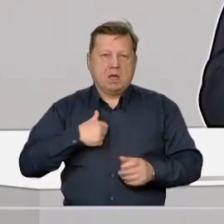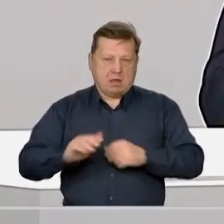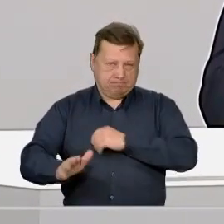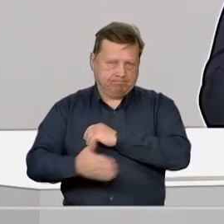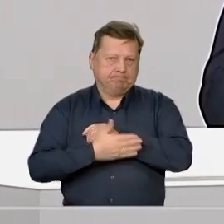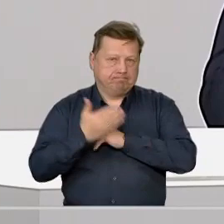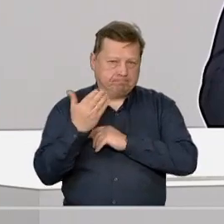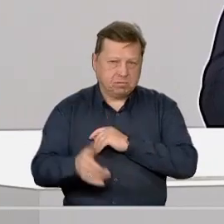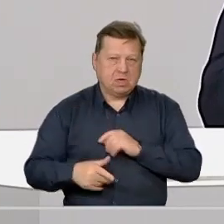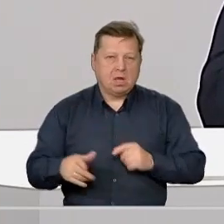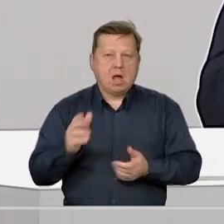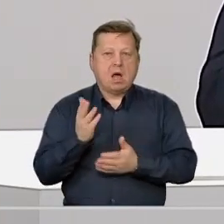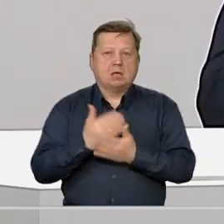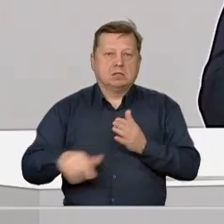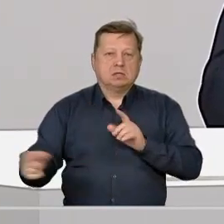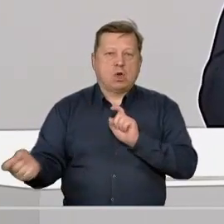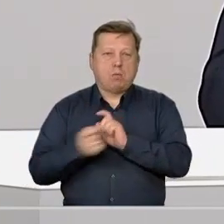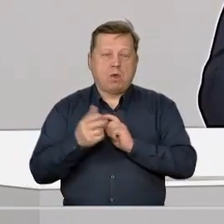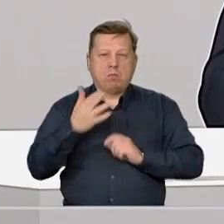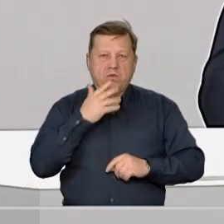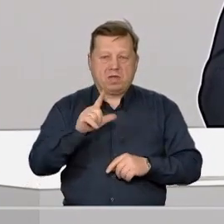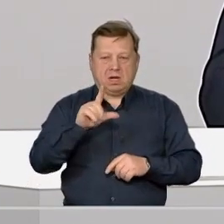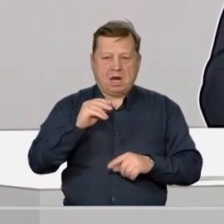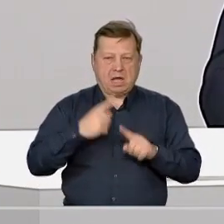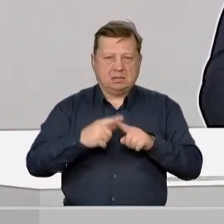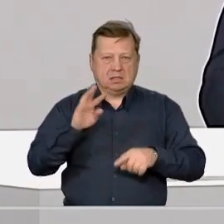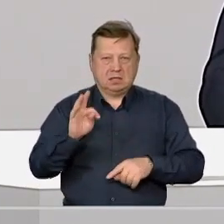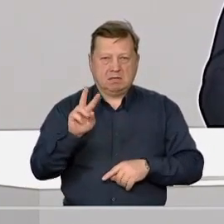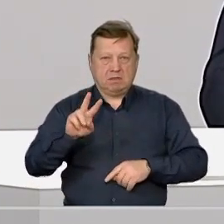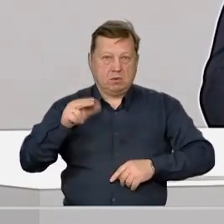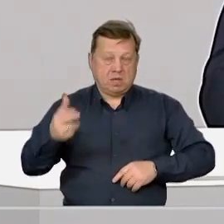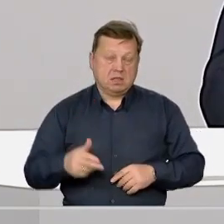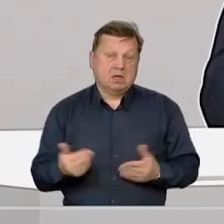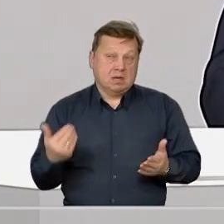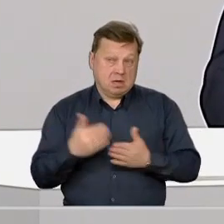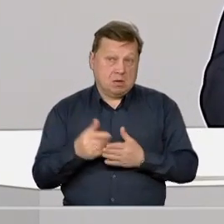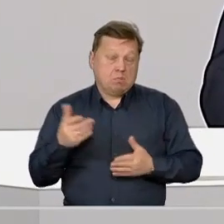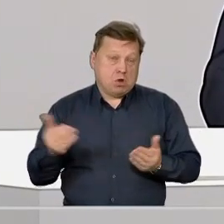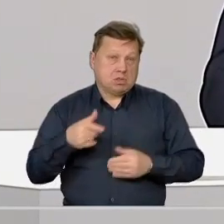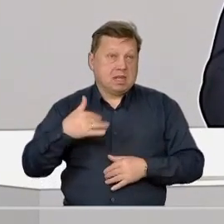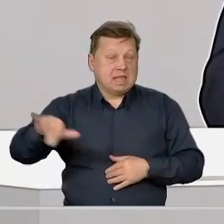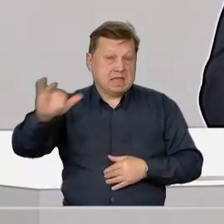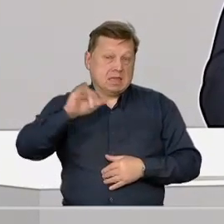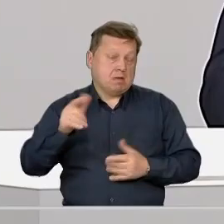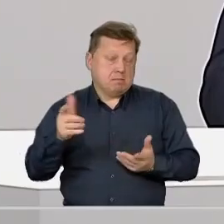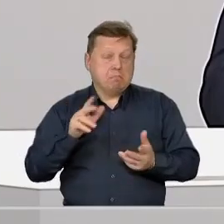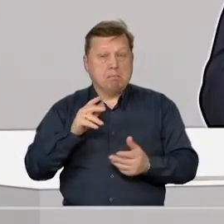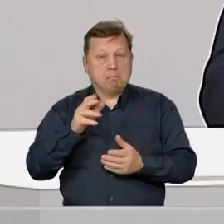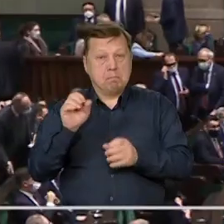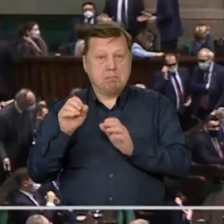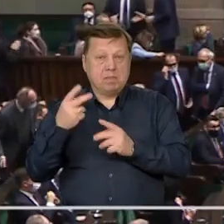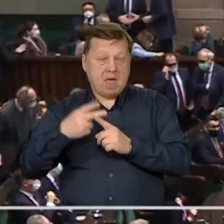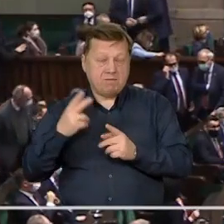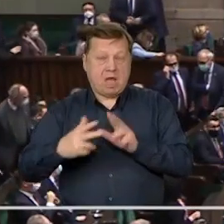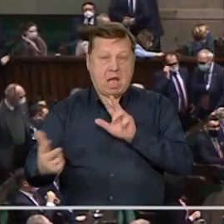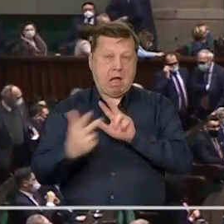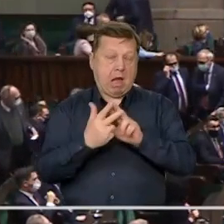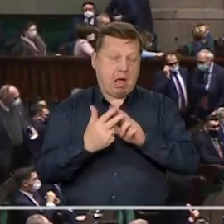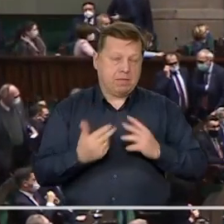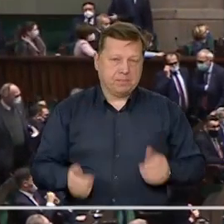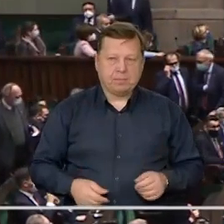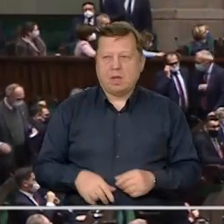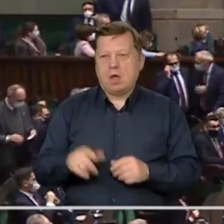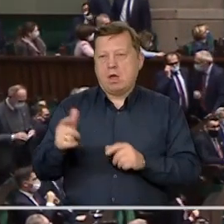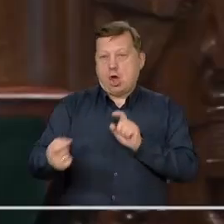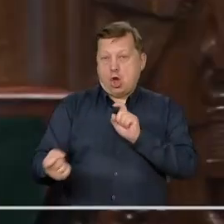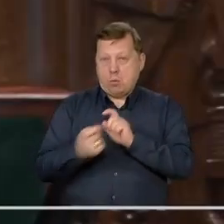część opozycji nazwała Lex TVN. I to może być też niestety motywacja niektórych mediów do ataku na mnie. Opozycja i niektóre